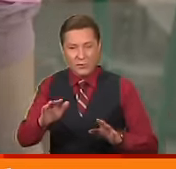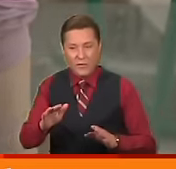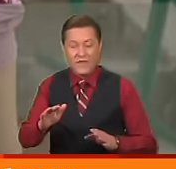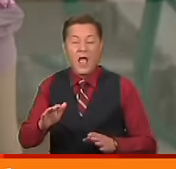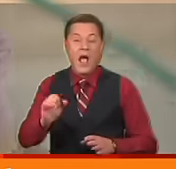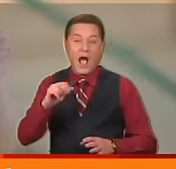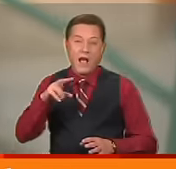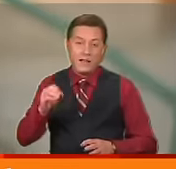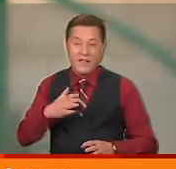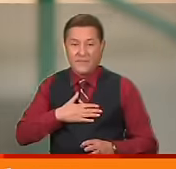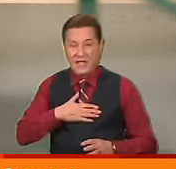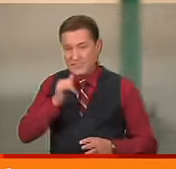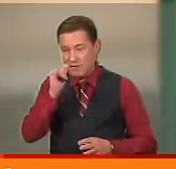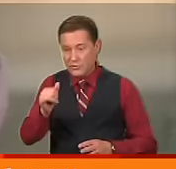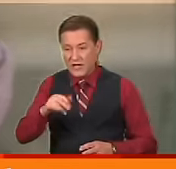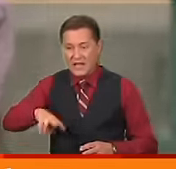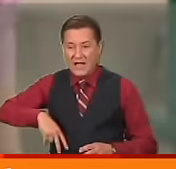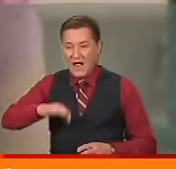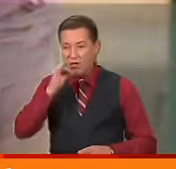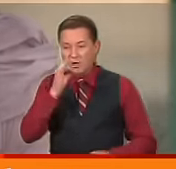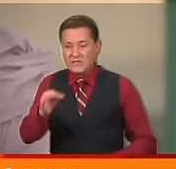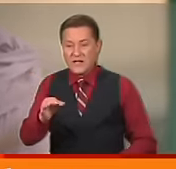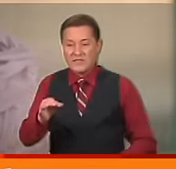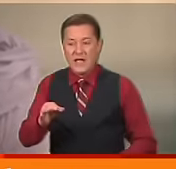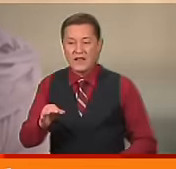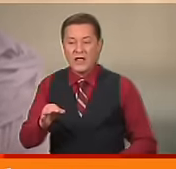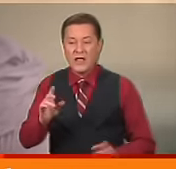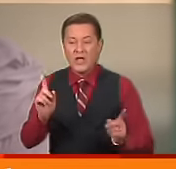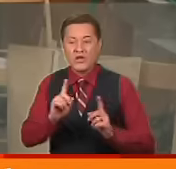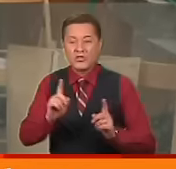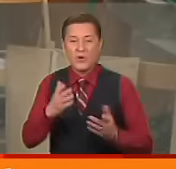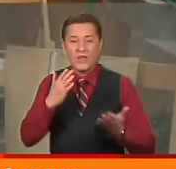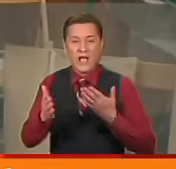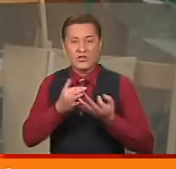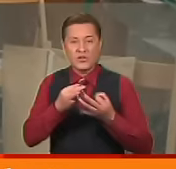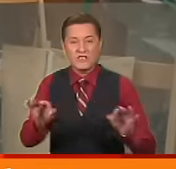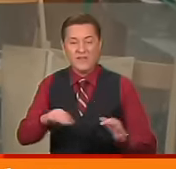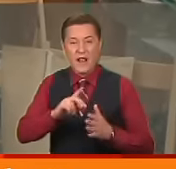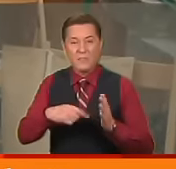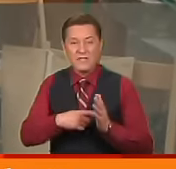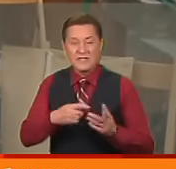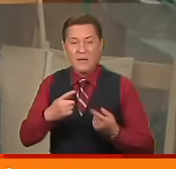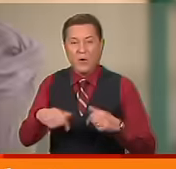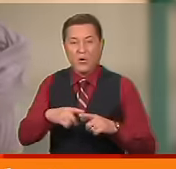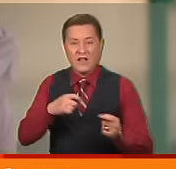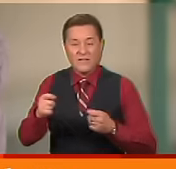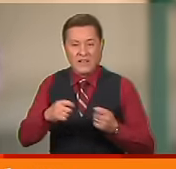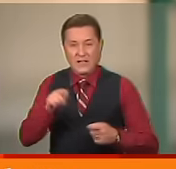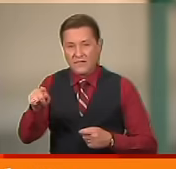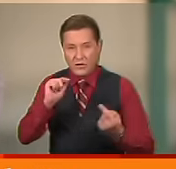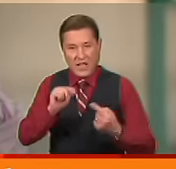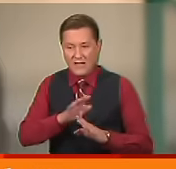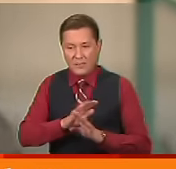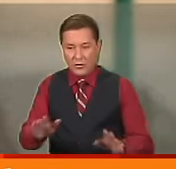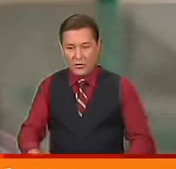туди не пускають. Директор, вона сказала, що якщо дозволяють місцеві органи влади, то вона не проти. Органи